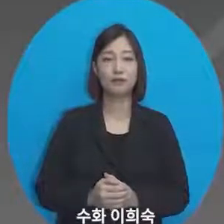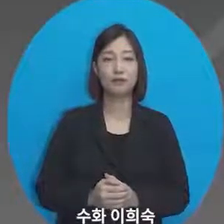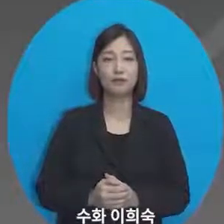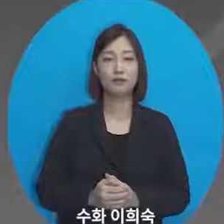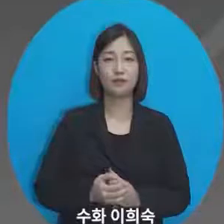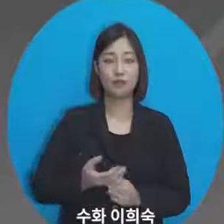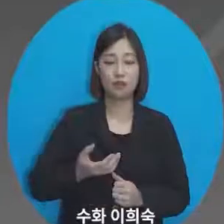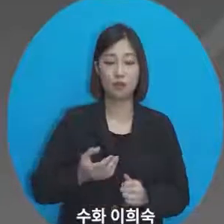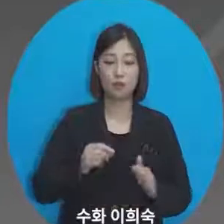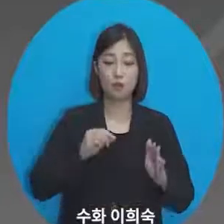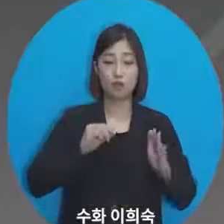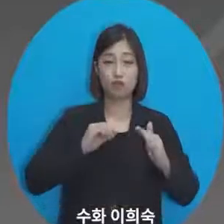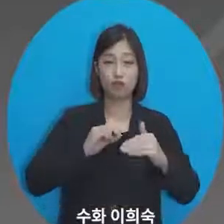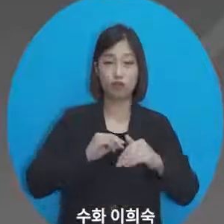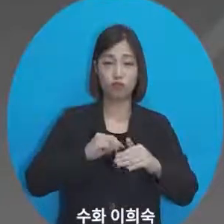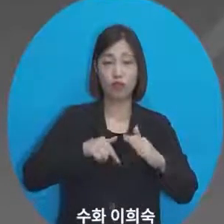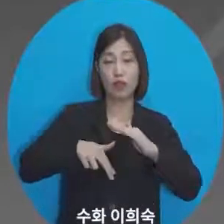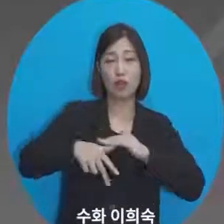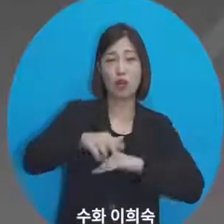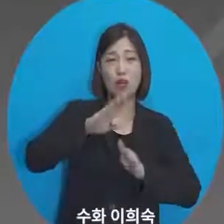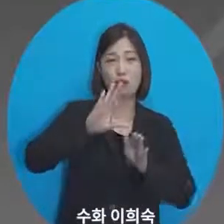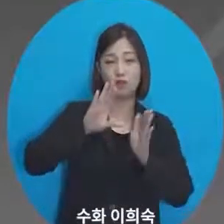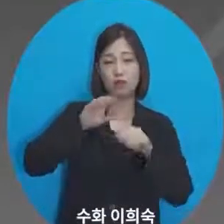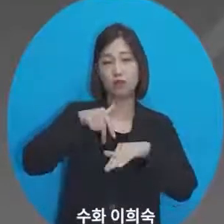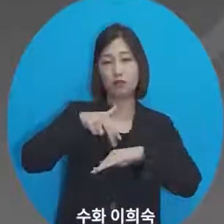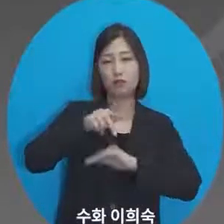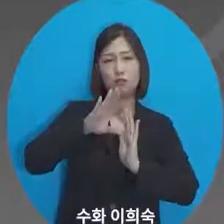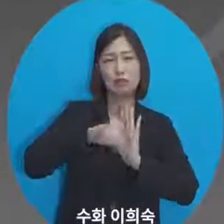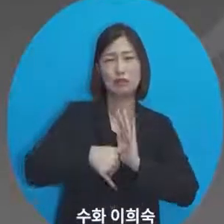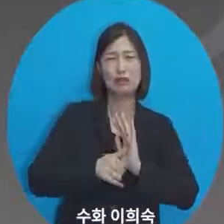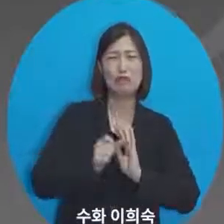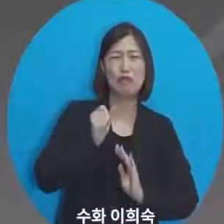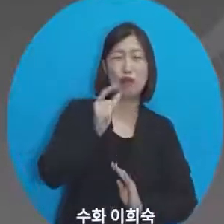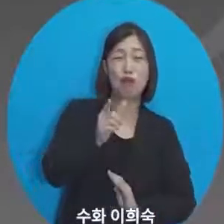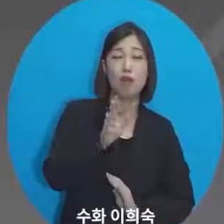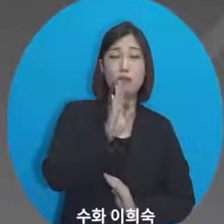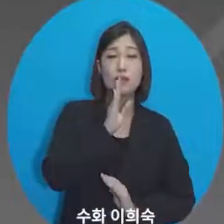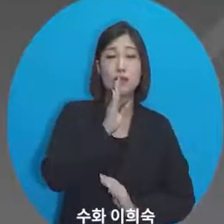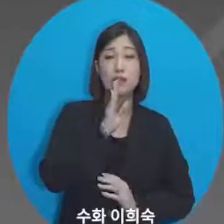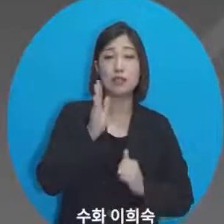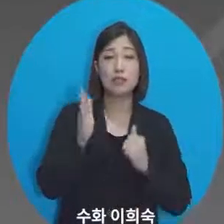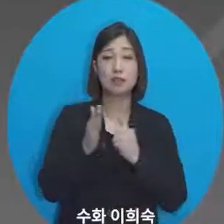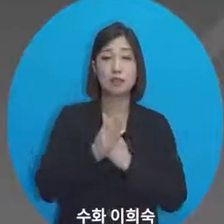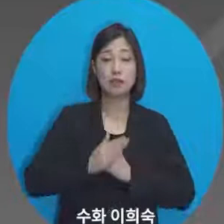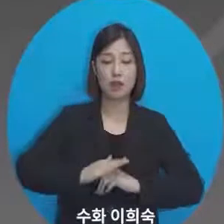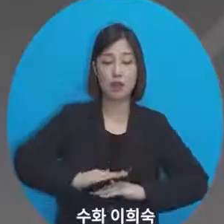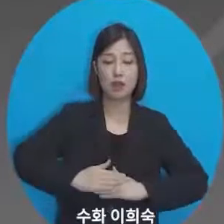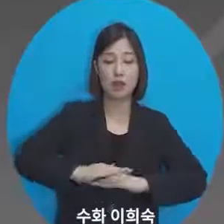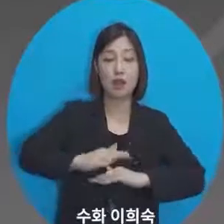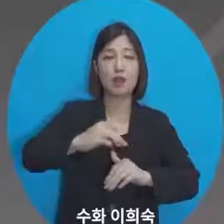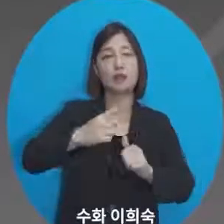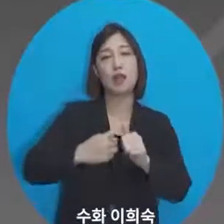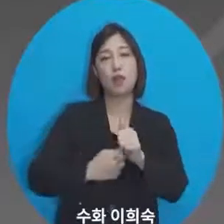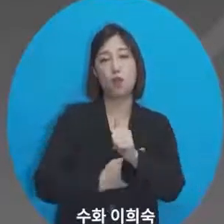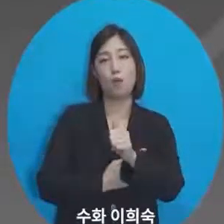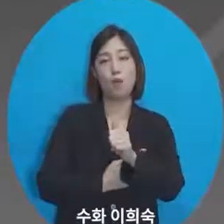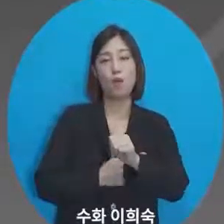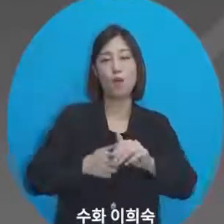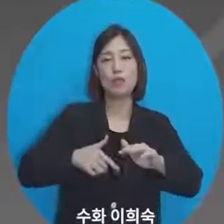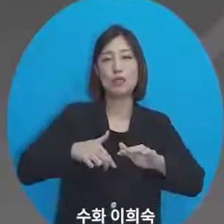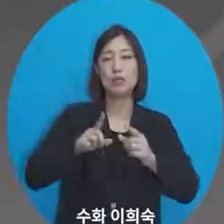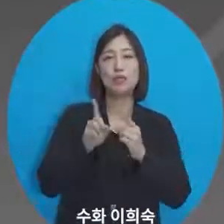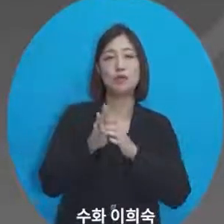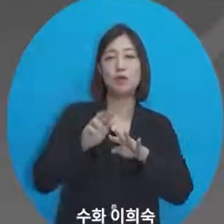이동 거리가 긴 그 복도 같은 경우에는 무빙 워커를 이용해서 최대한 이동의 효율을 고려하고